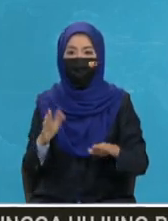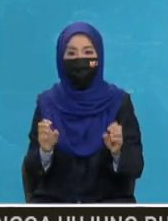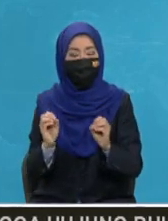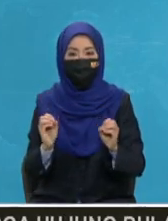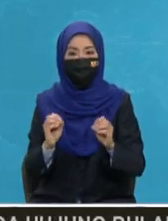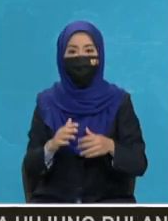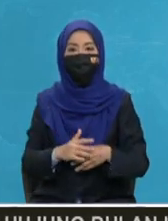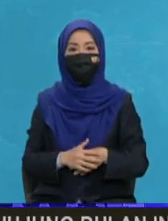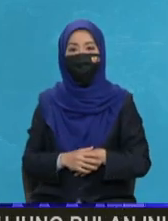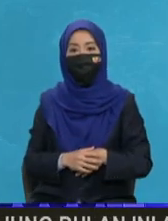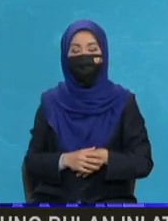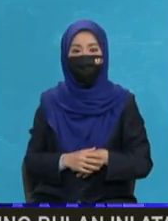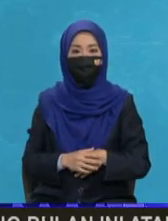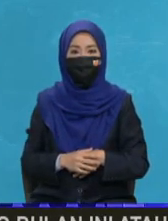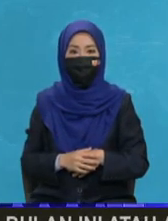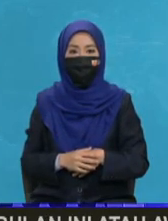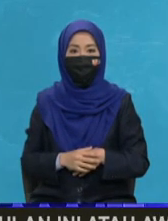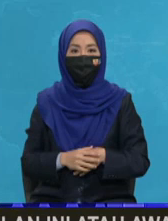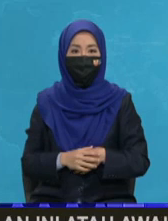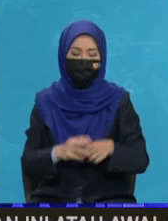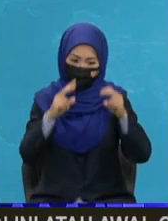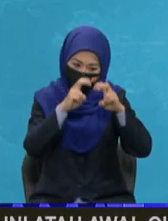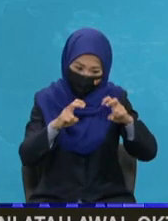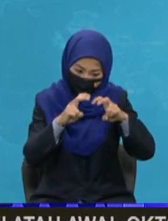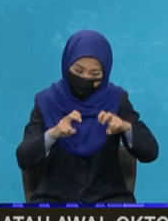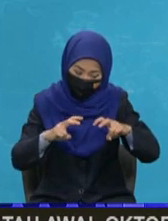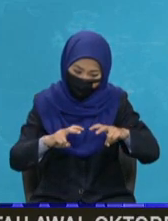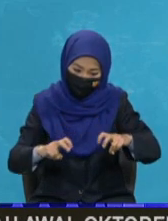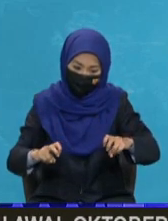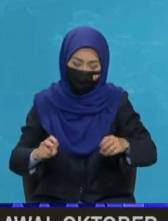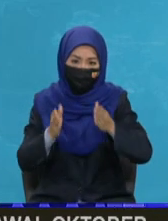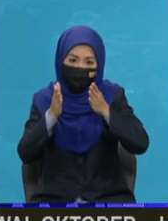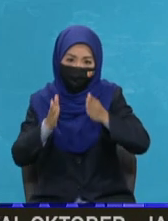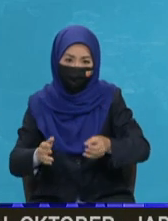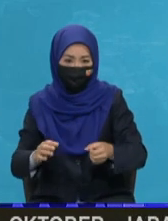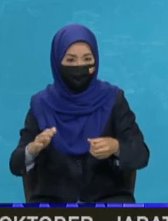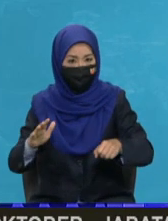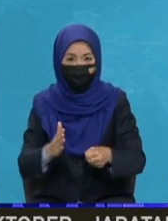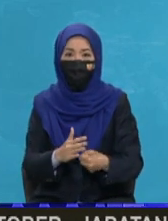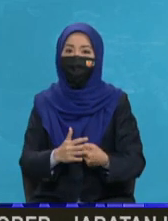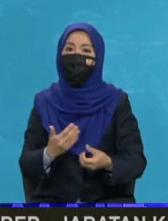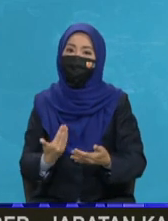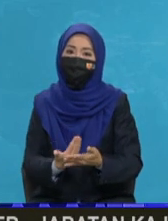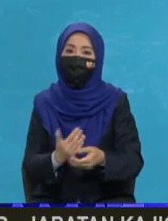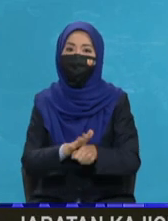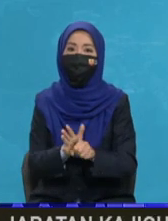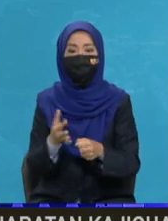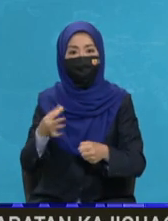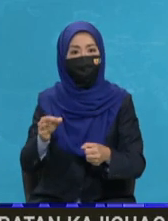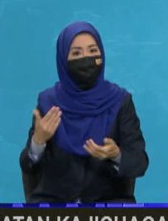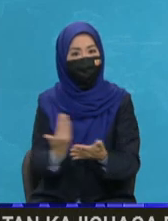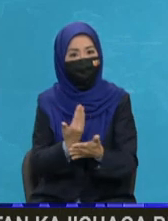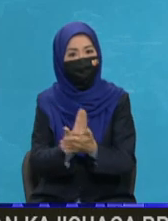sekali Hai penganalisaan terhadap cash-cash gelombang kedua juga mendapati keberkesanan